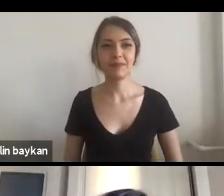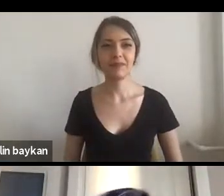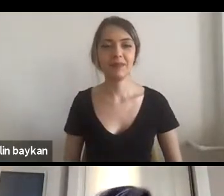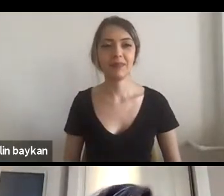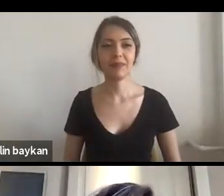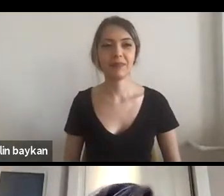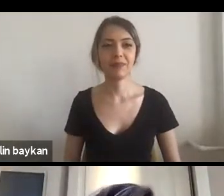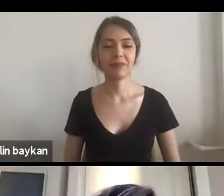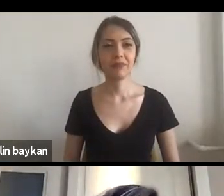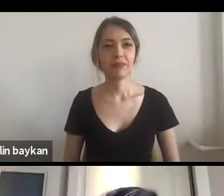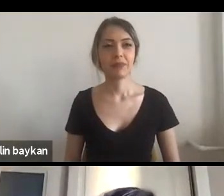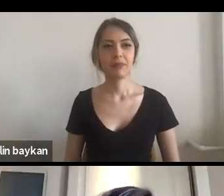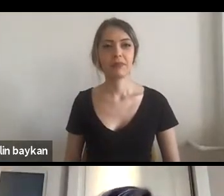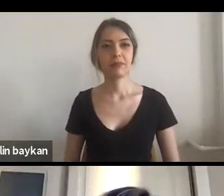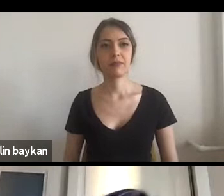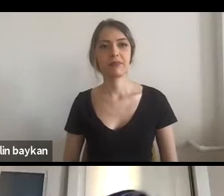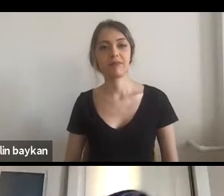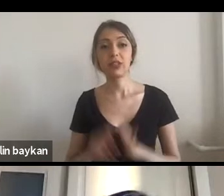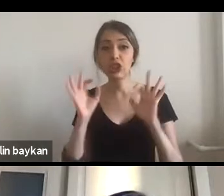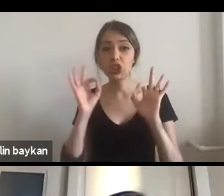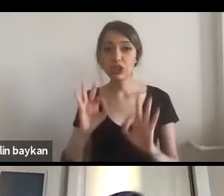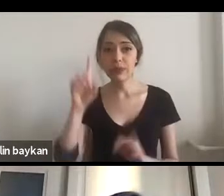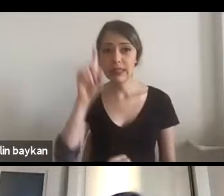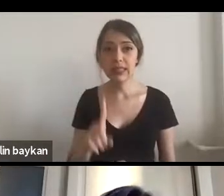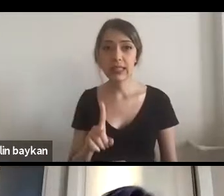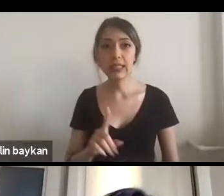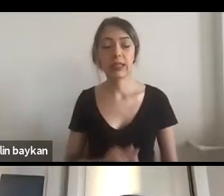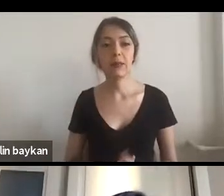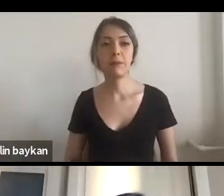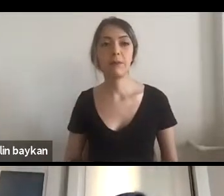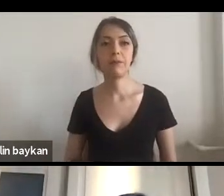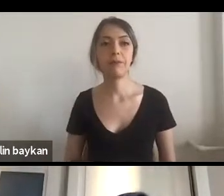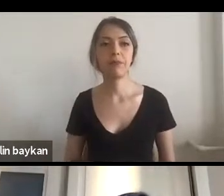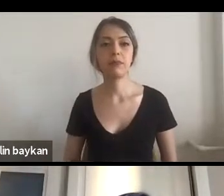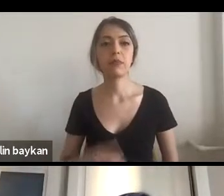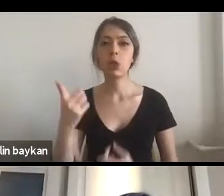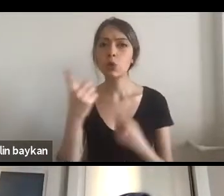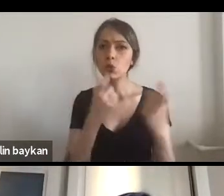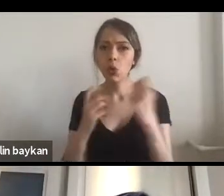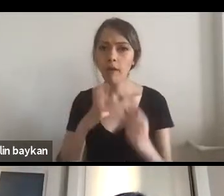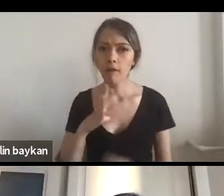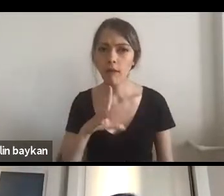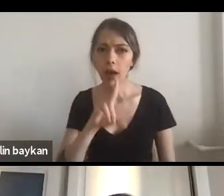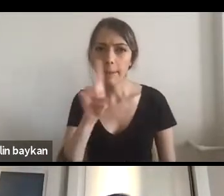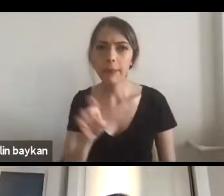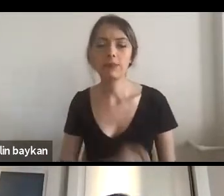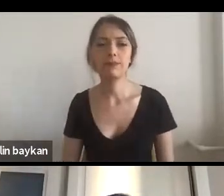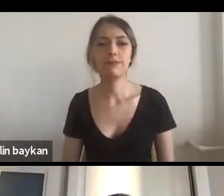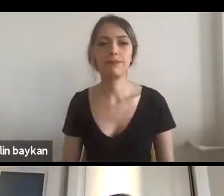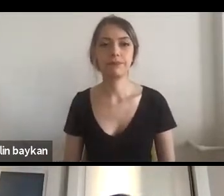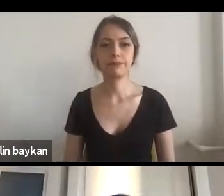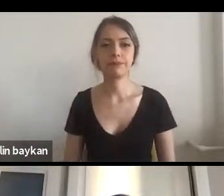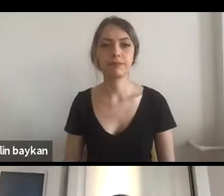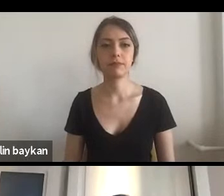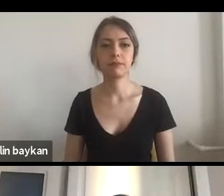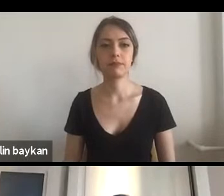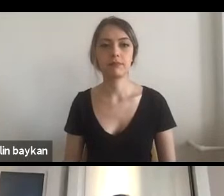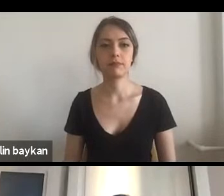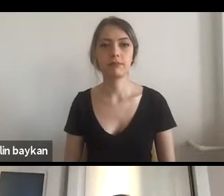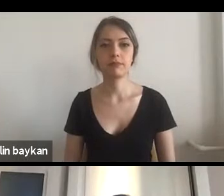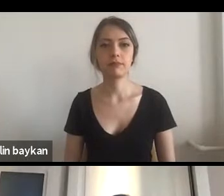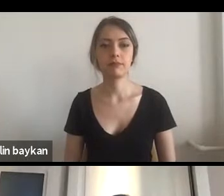bitirdiniz. Şimdi ilk önce sorularınız var mı diye